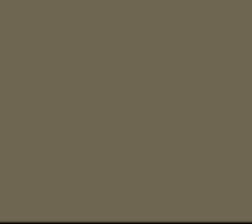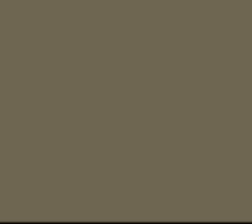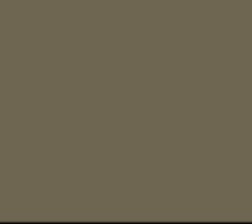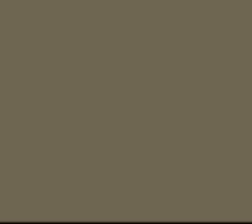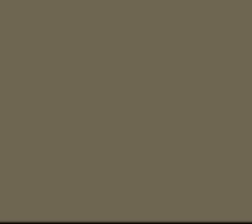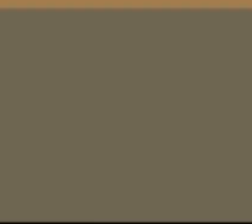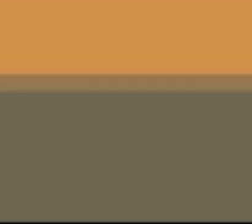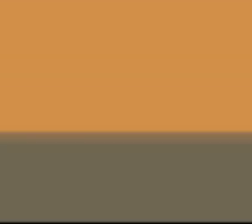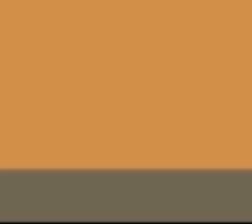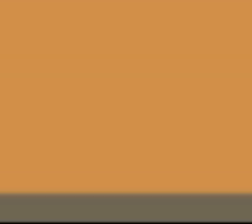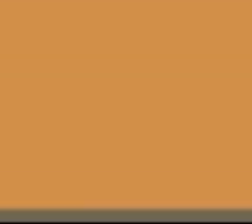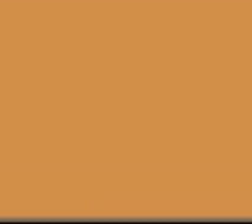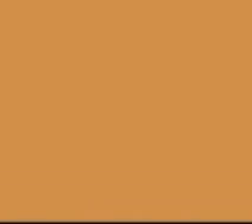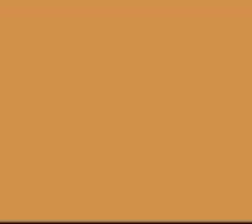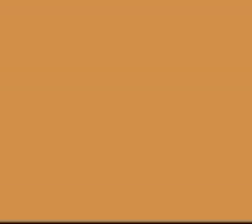Дякую.